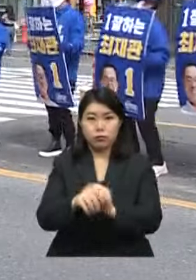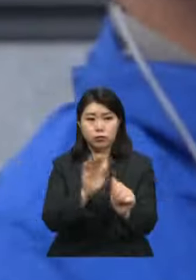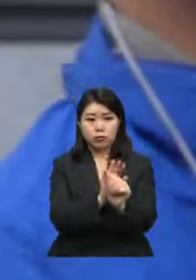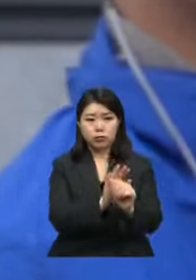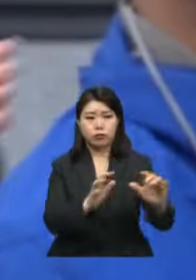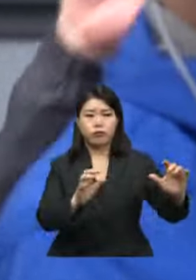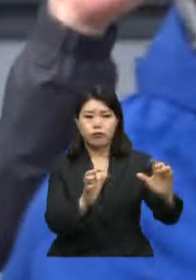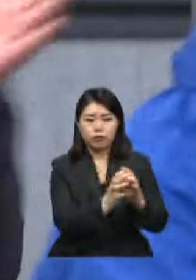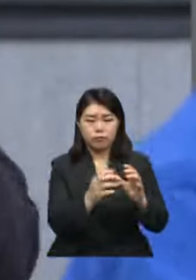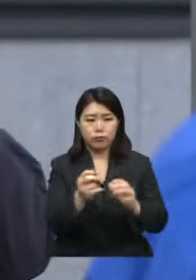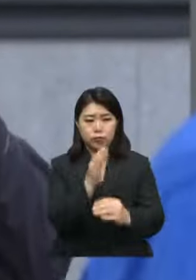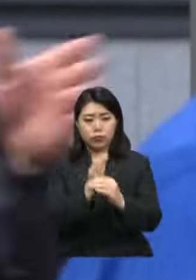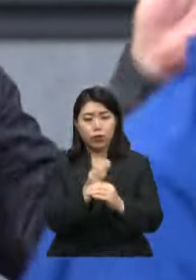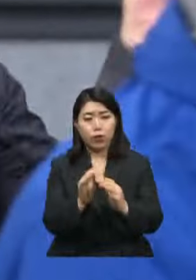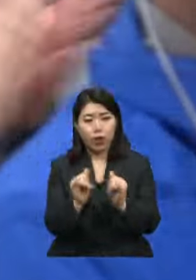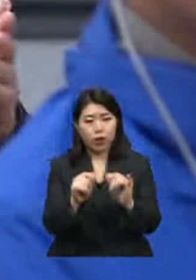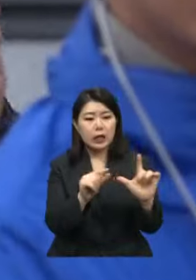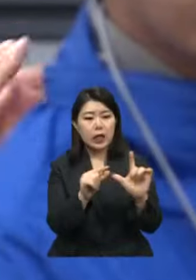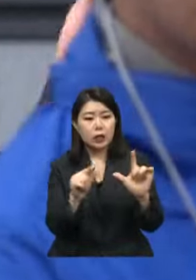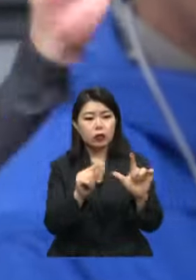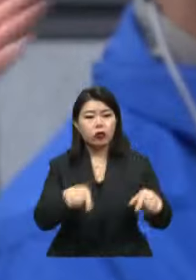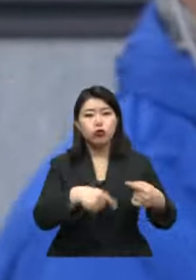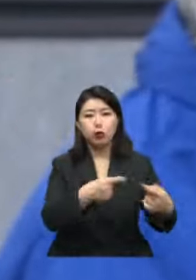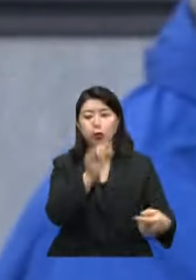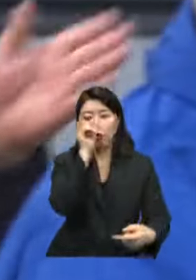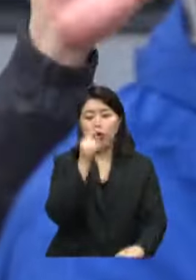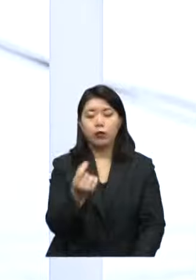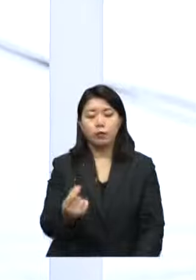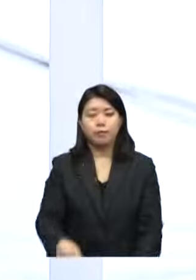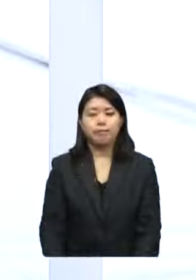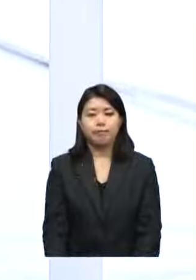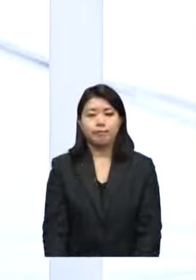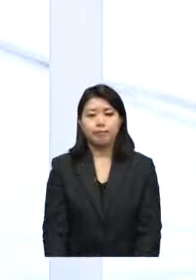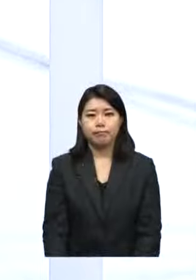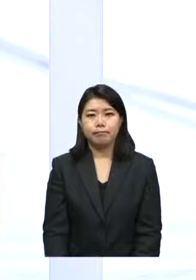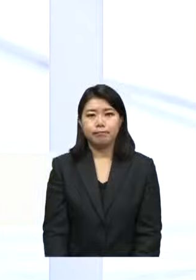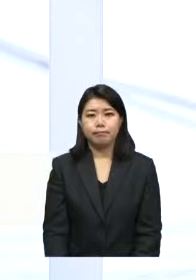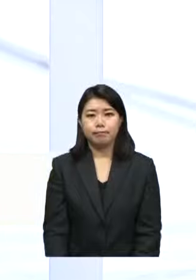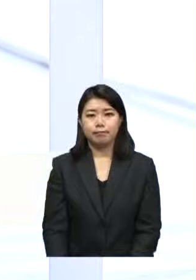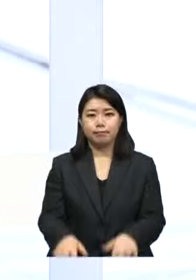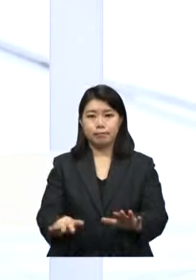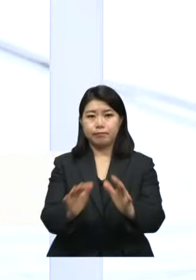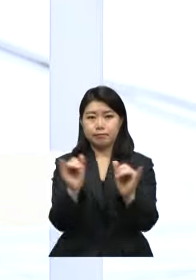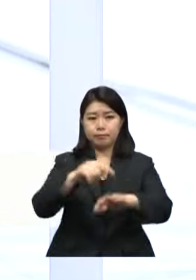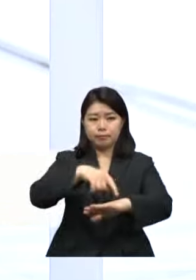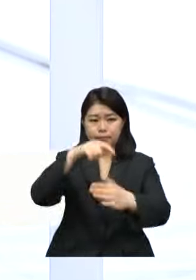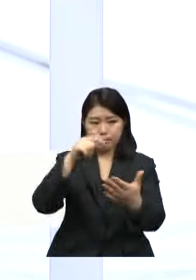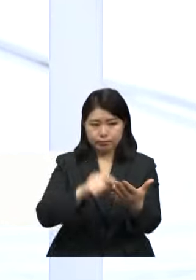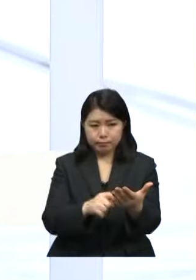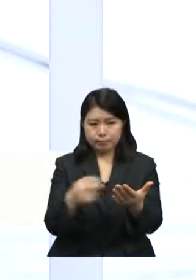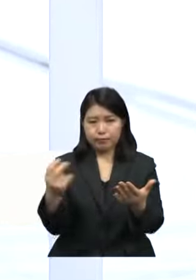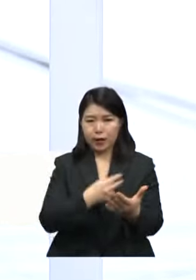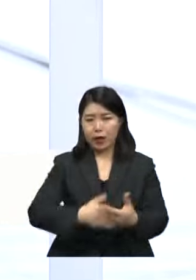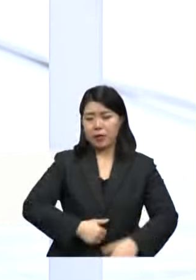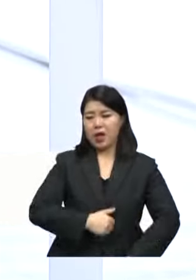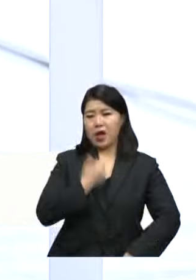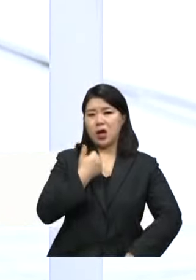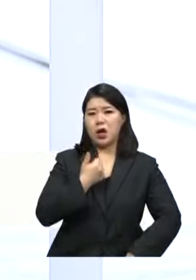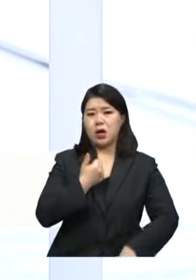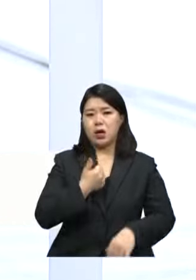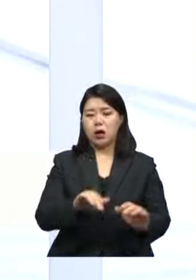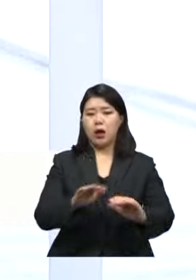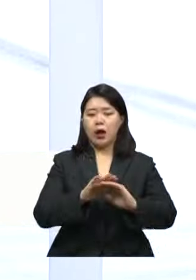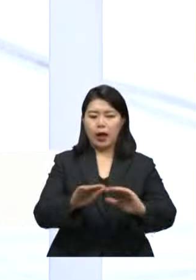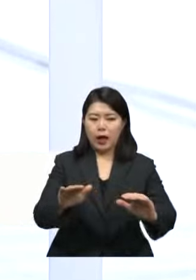결집과 중도층 일부도 호응하고 있다는 분석입니다. 이런 민심과 이런 분노를